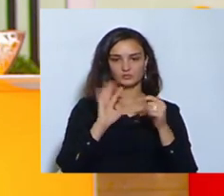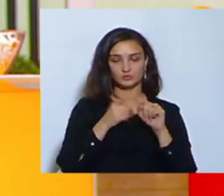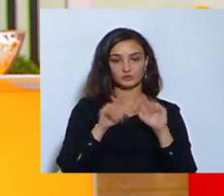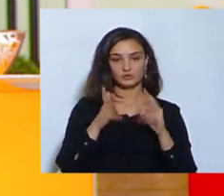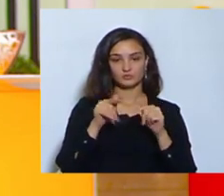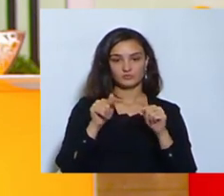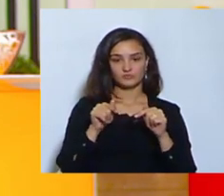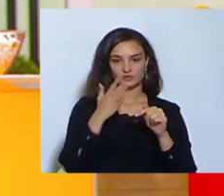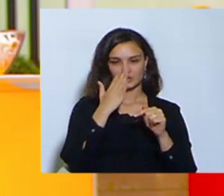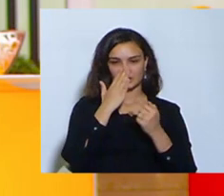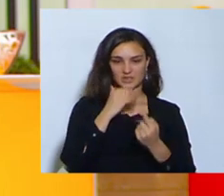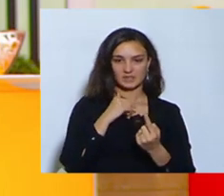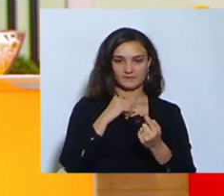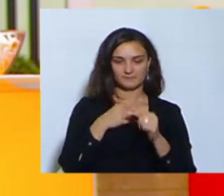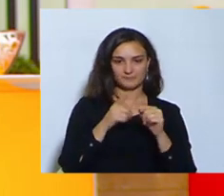ასეთ შემთხვევაში სარკე